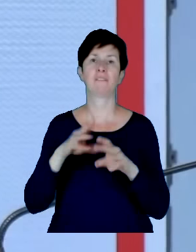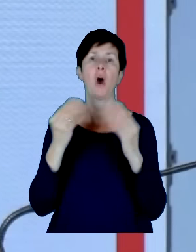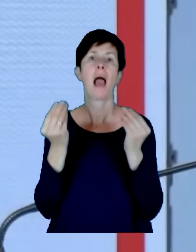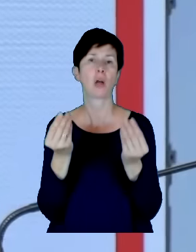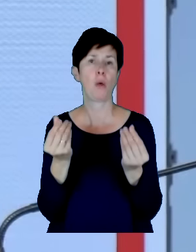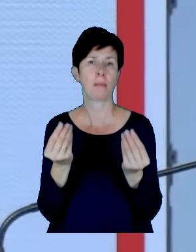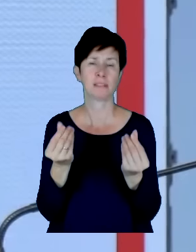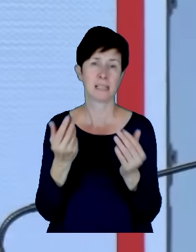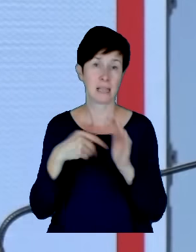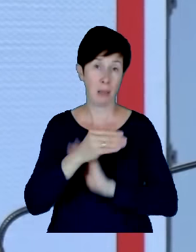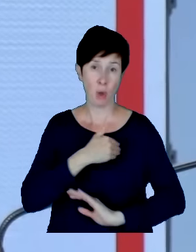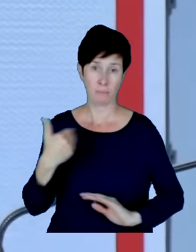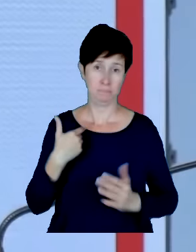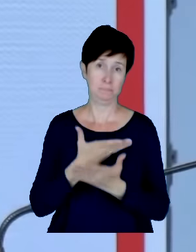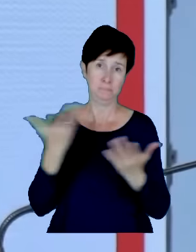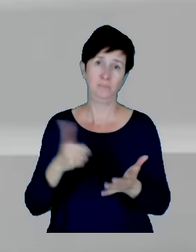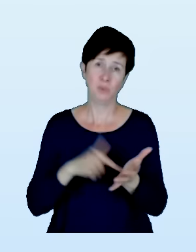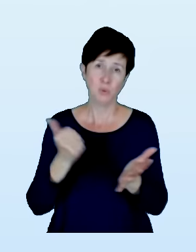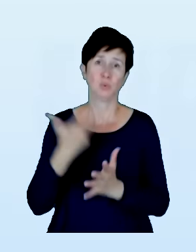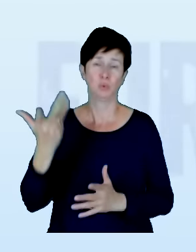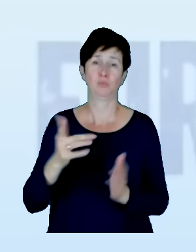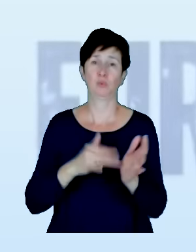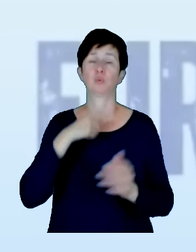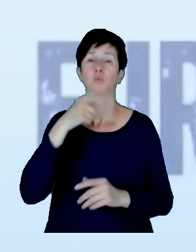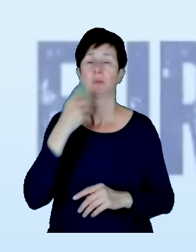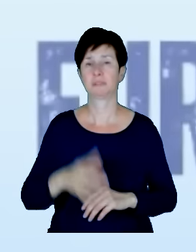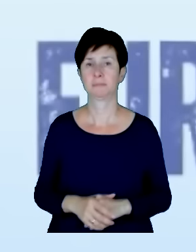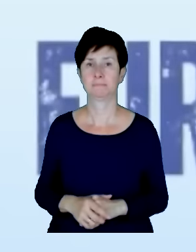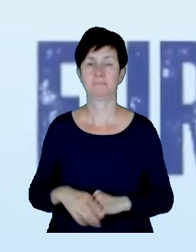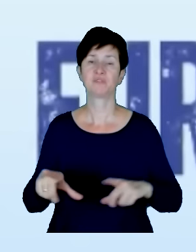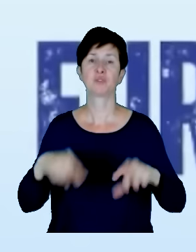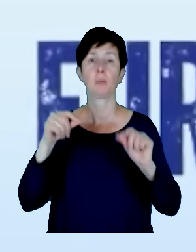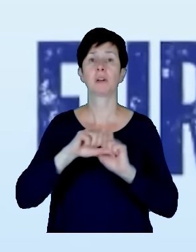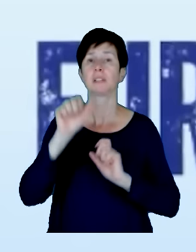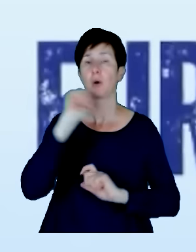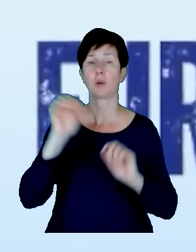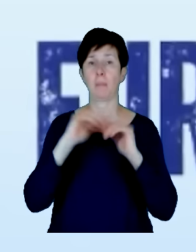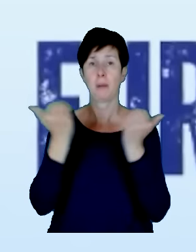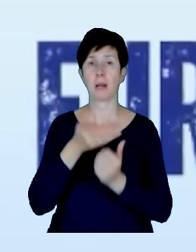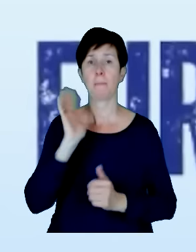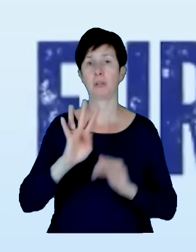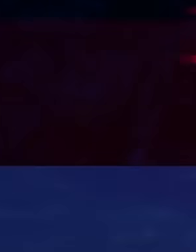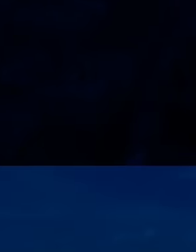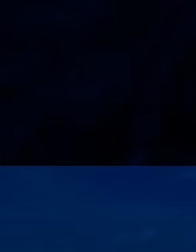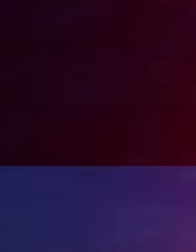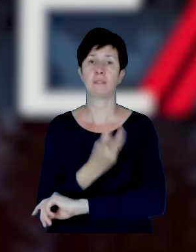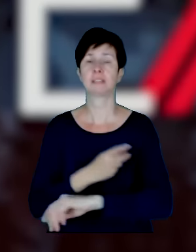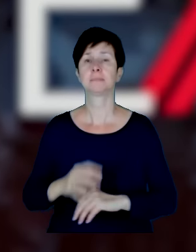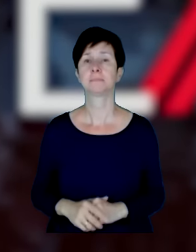dla Polaków No to kolejne kłamstwo wybory do parlamentu europejskiego w Polsce odbędą się 9